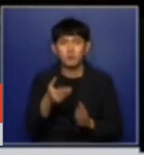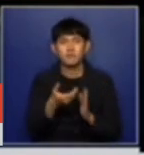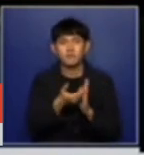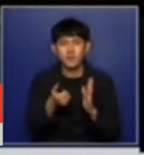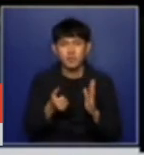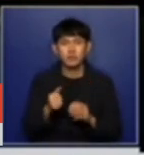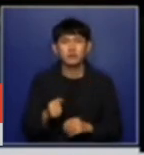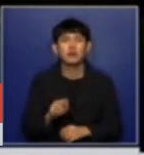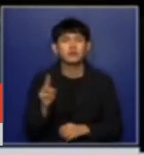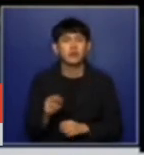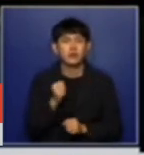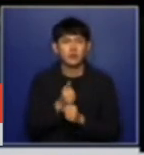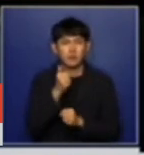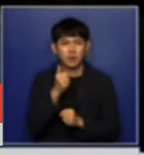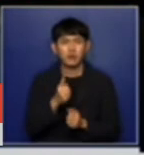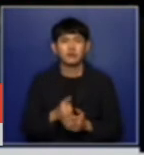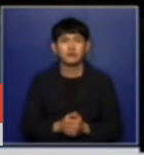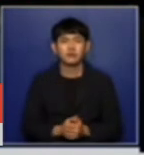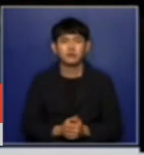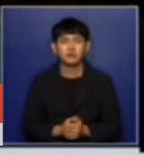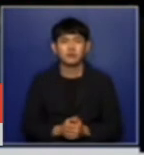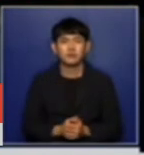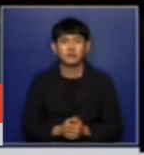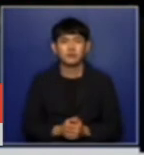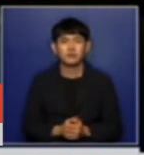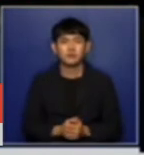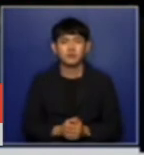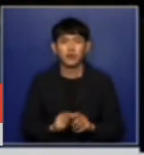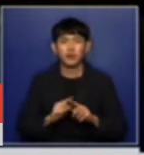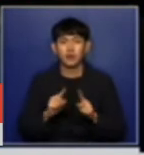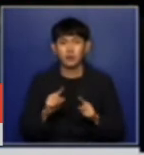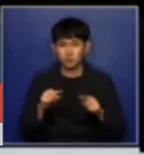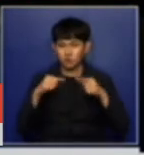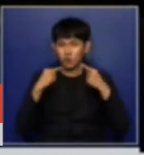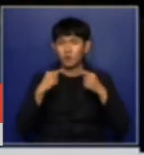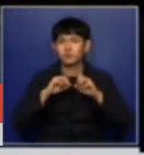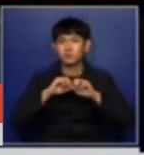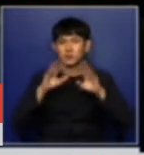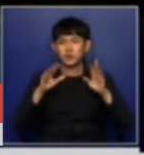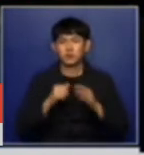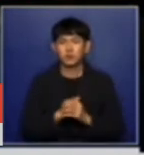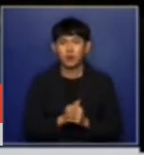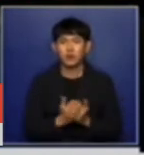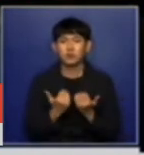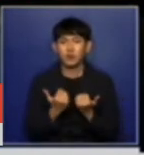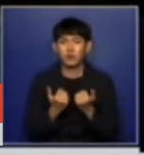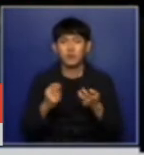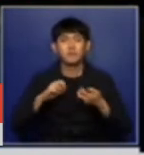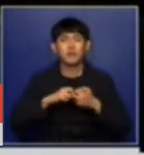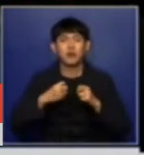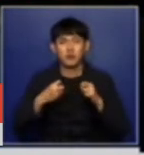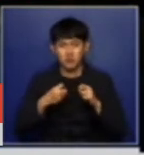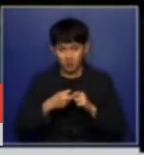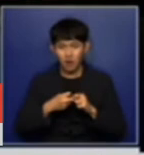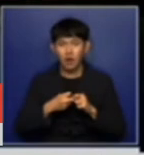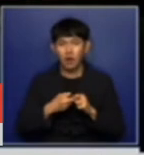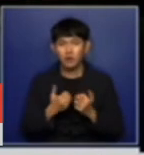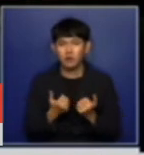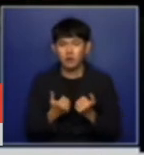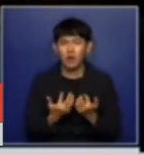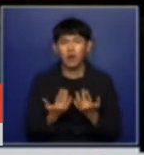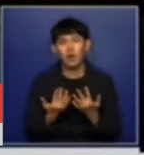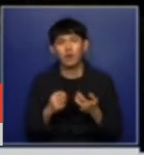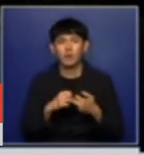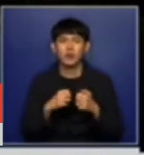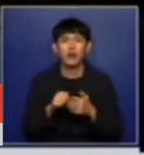ช้ซึ่งใช้ได้ครับซึ่งใช้ได้แต่ท่านต้องตอบไปชัดเจนว่าสิ่งที่เป็นปัญหาอยู่ที่กำลังรอแก้ปั